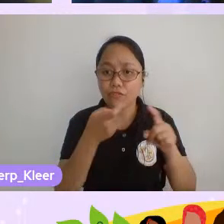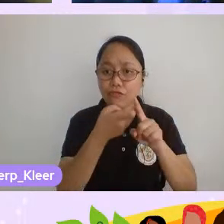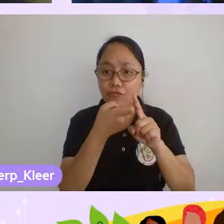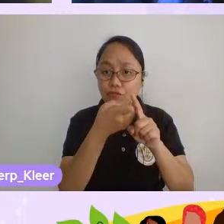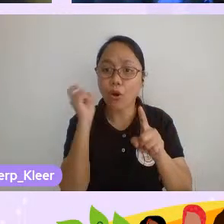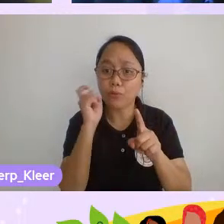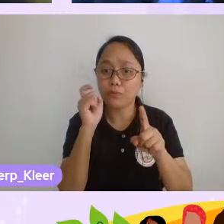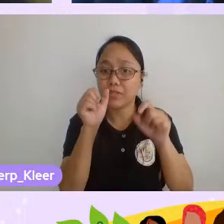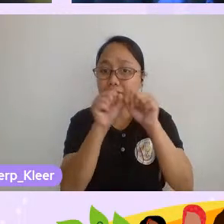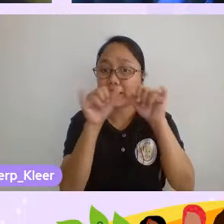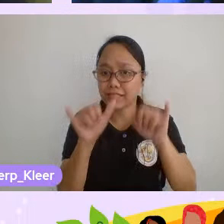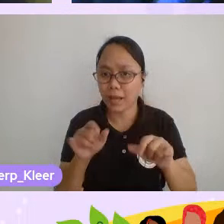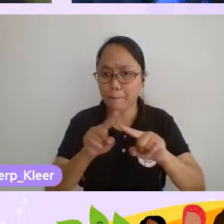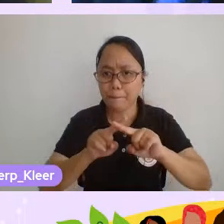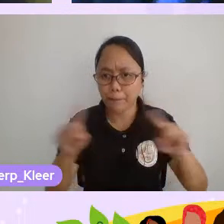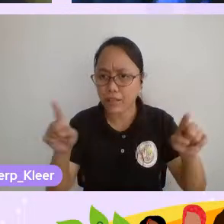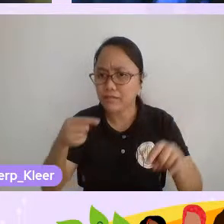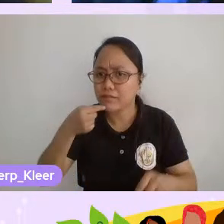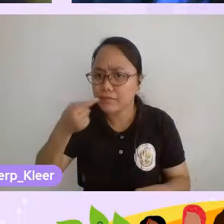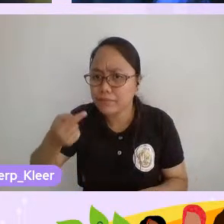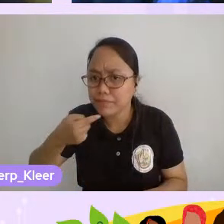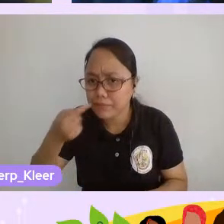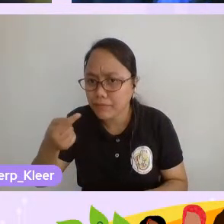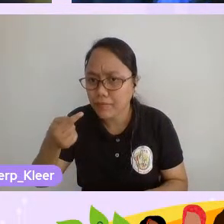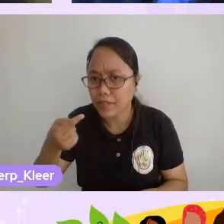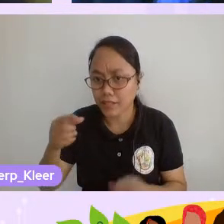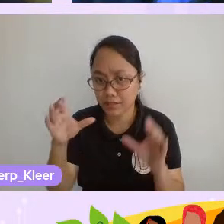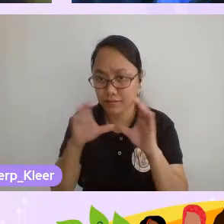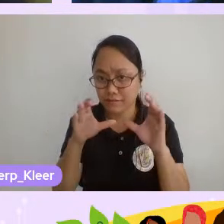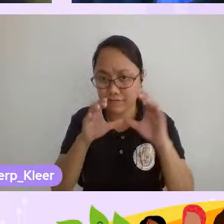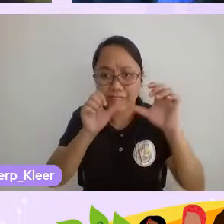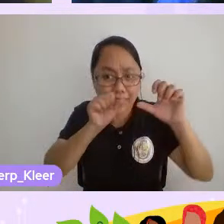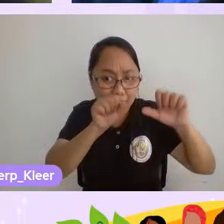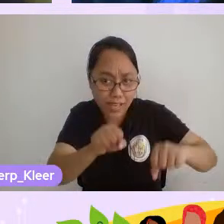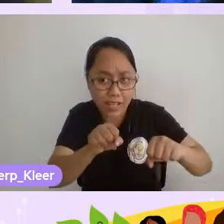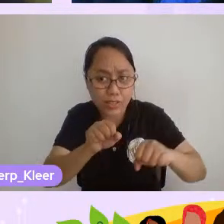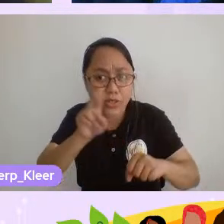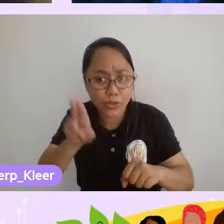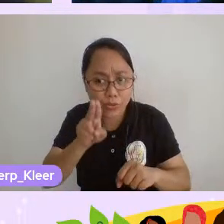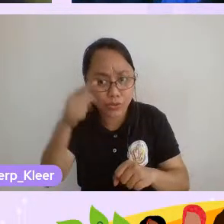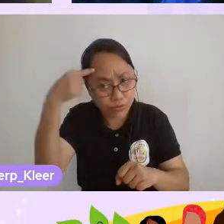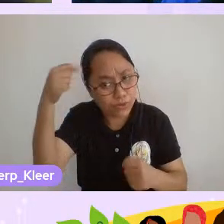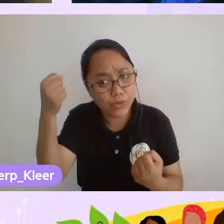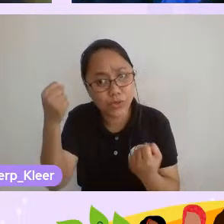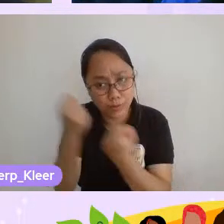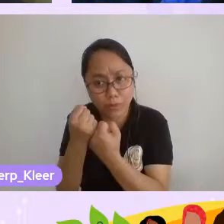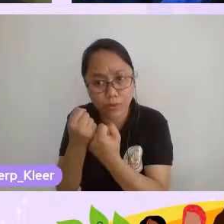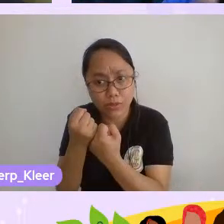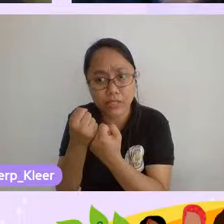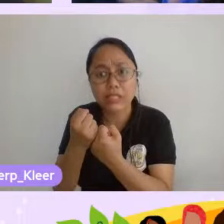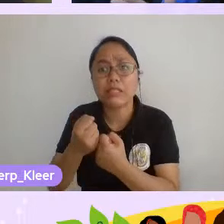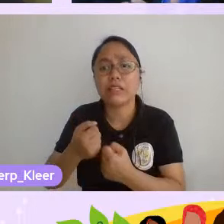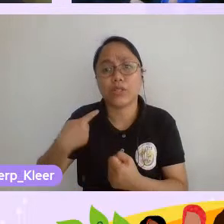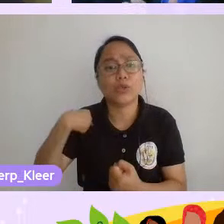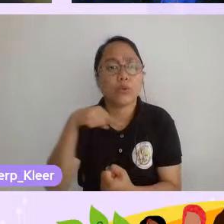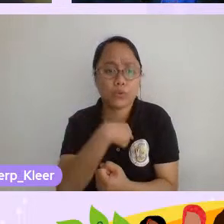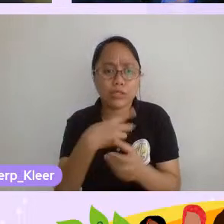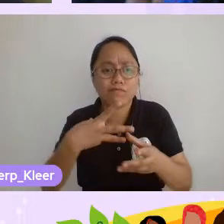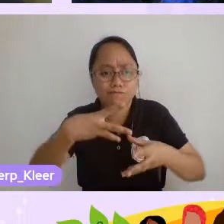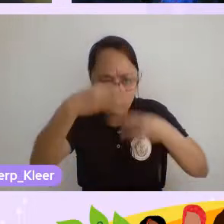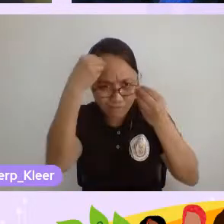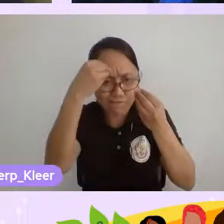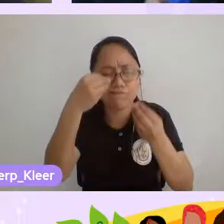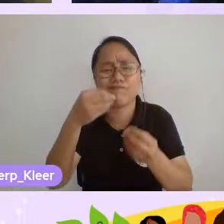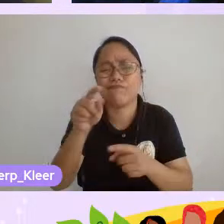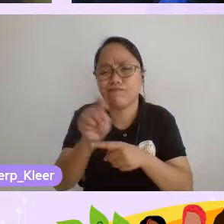po natin sa national certificates, pwede lang natin itong gamitin as support na tayo ay nakapag-train para po sa